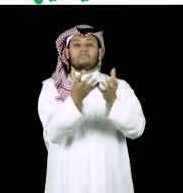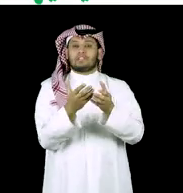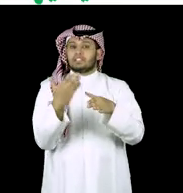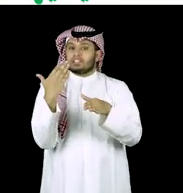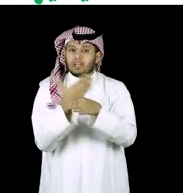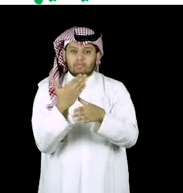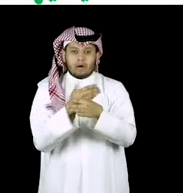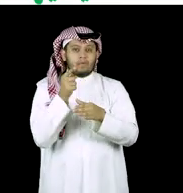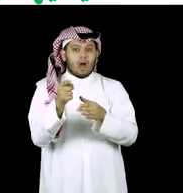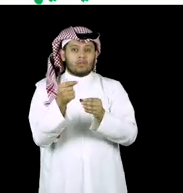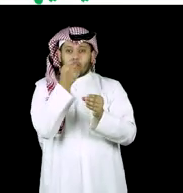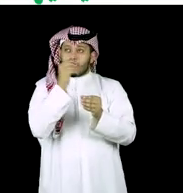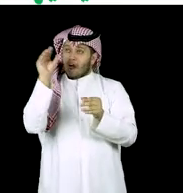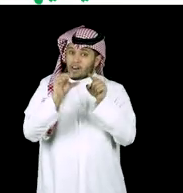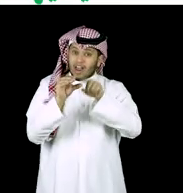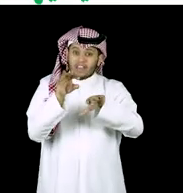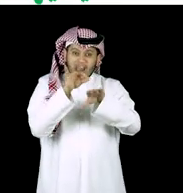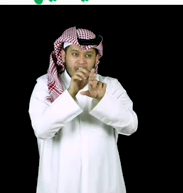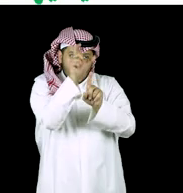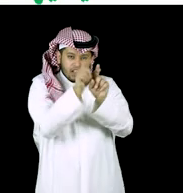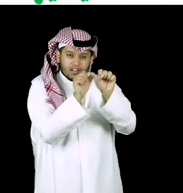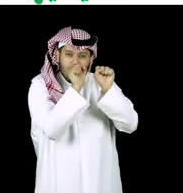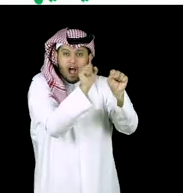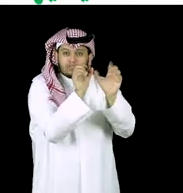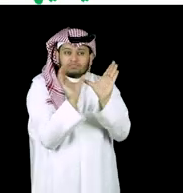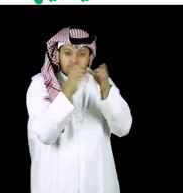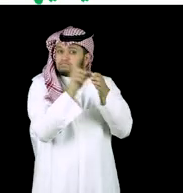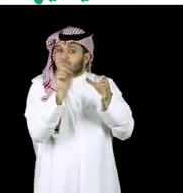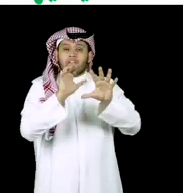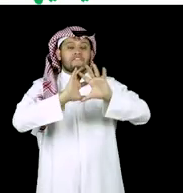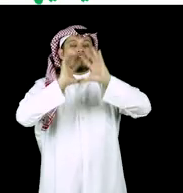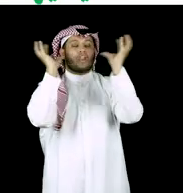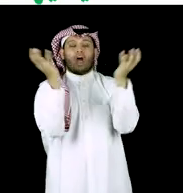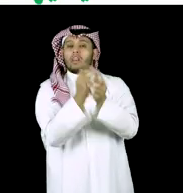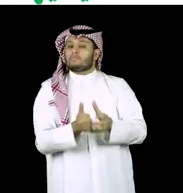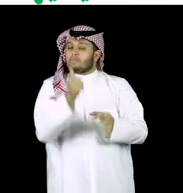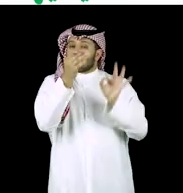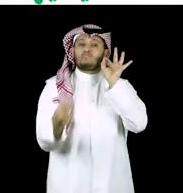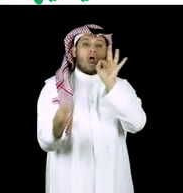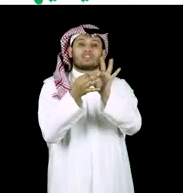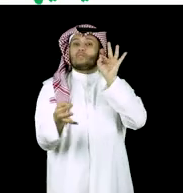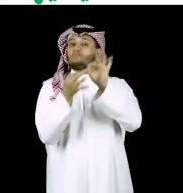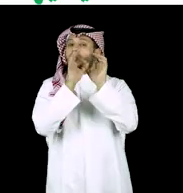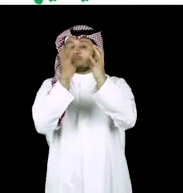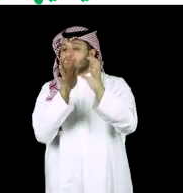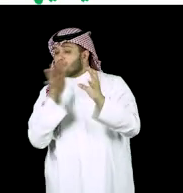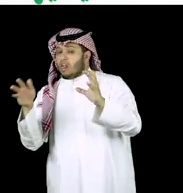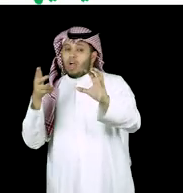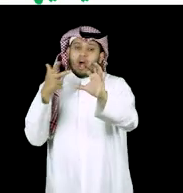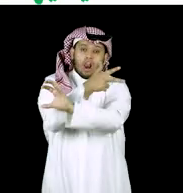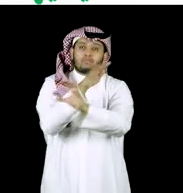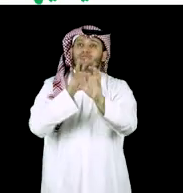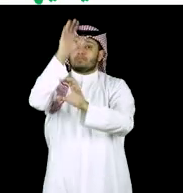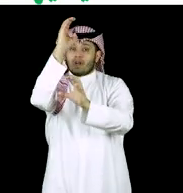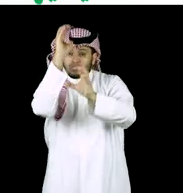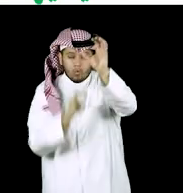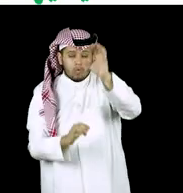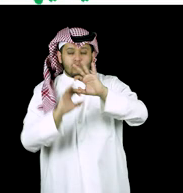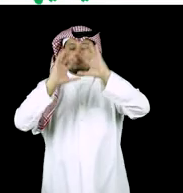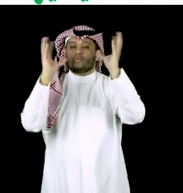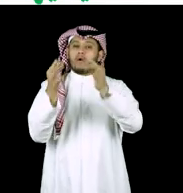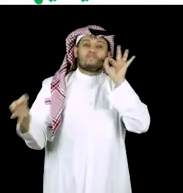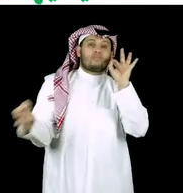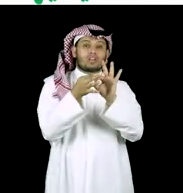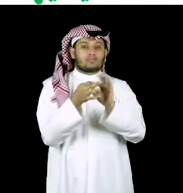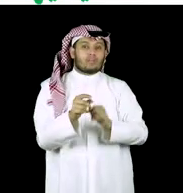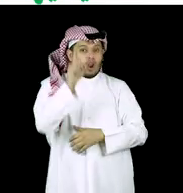لأنه منزل لجميع الناس على حد سواء، وصالح لهم جميعا بحسب طبيعتهم الإنسانية،